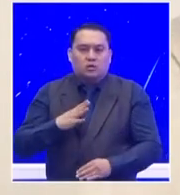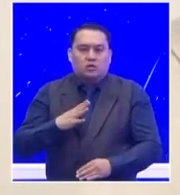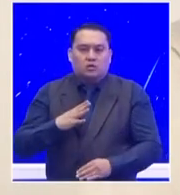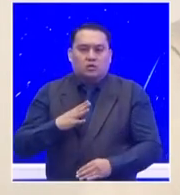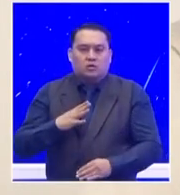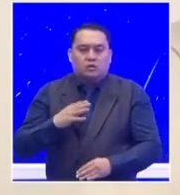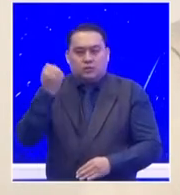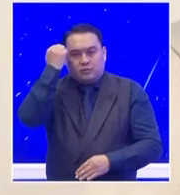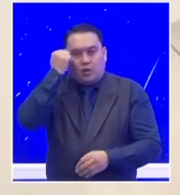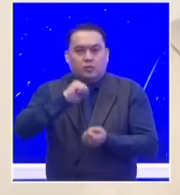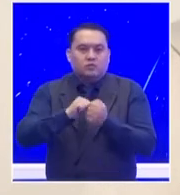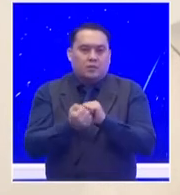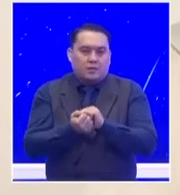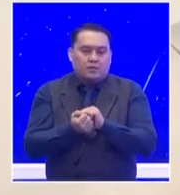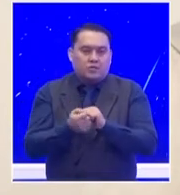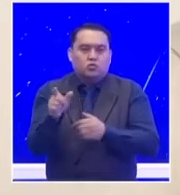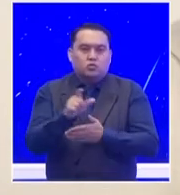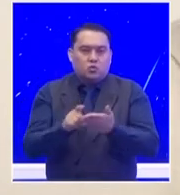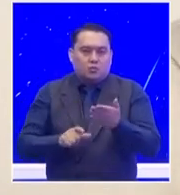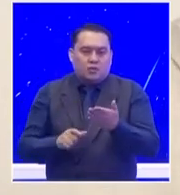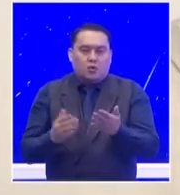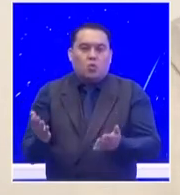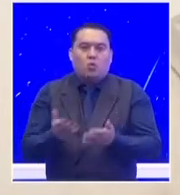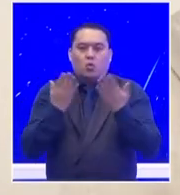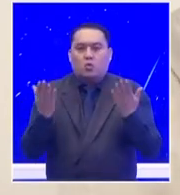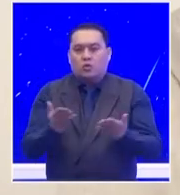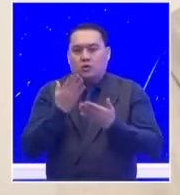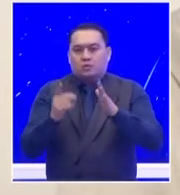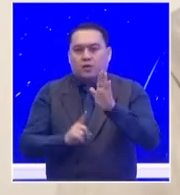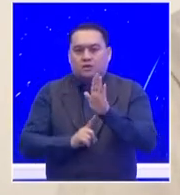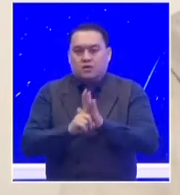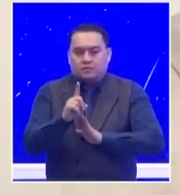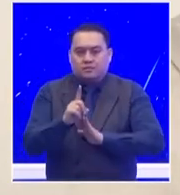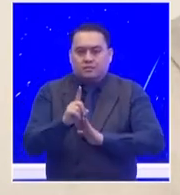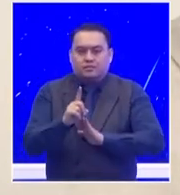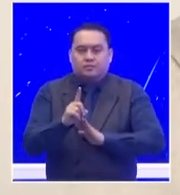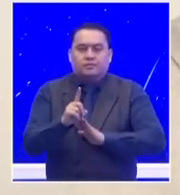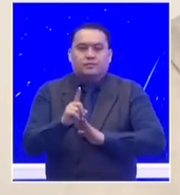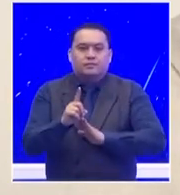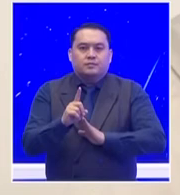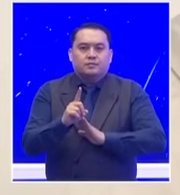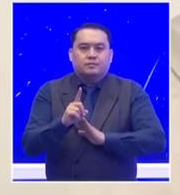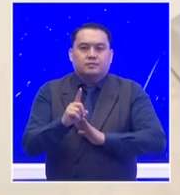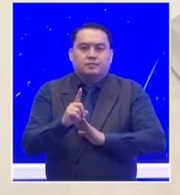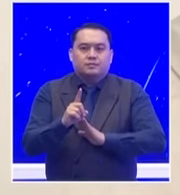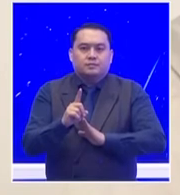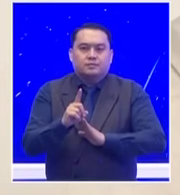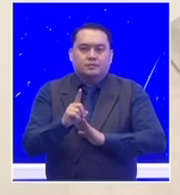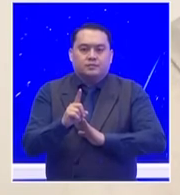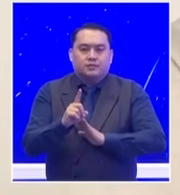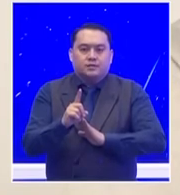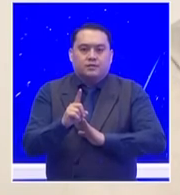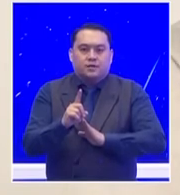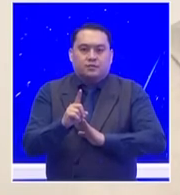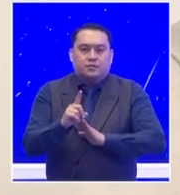жаттатып, кішкентай кезінен бастап, ақырын оқи бастадым қазір. Кейде өзім гитара аспабымды ойнаймын, өзім